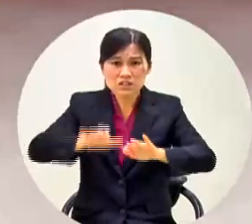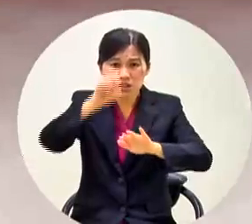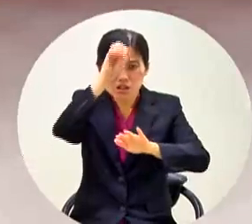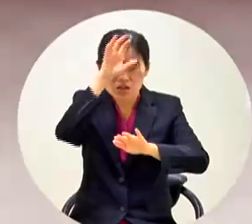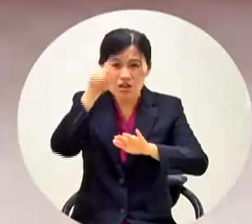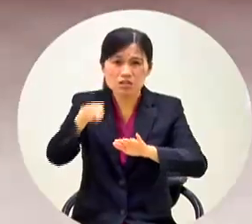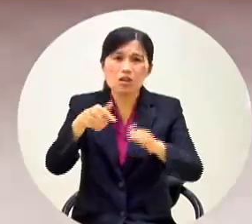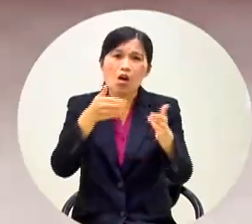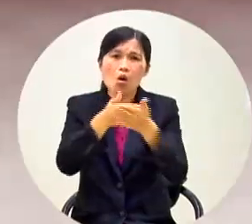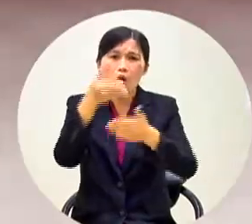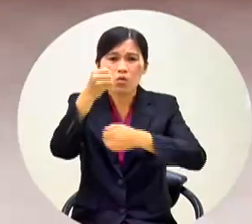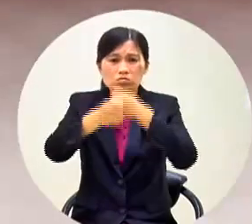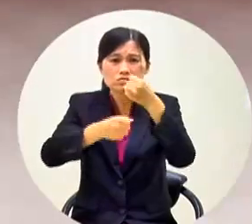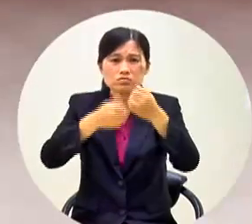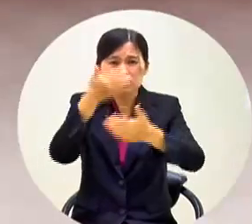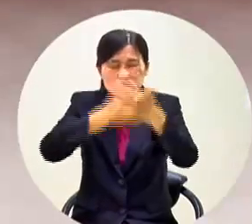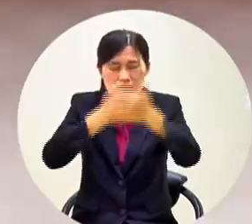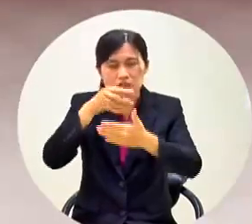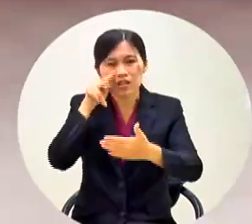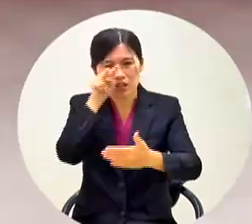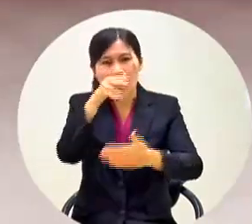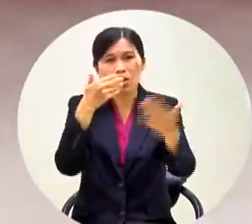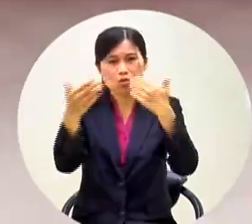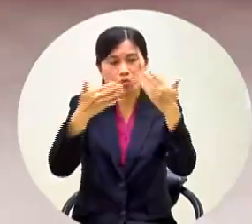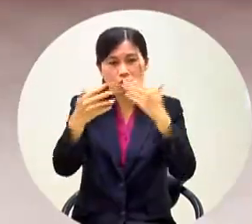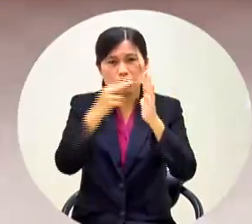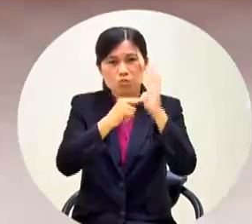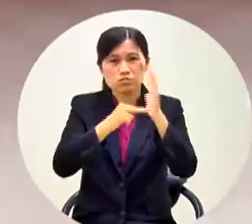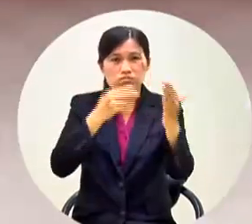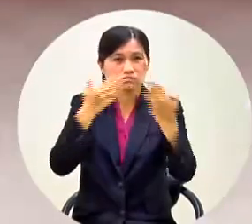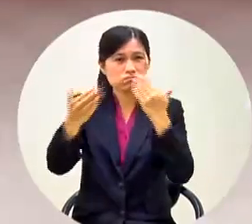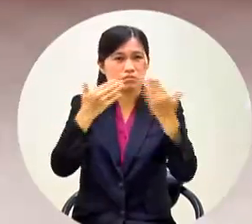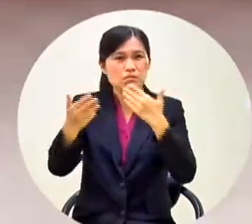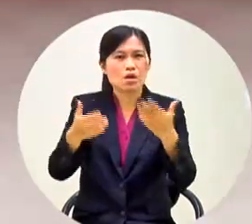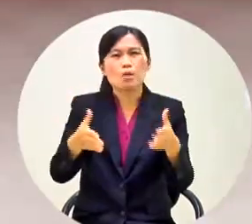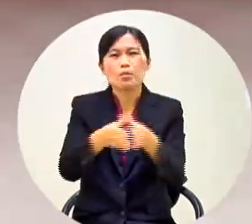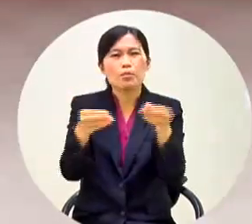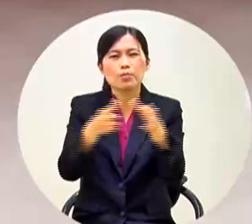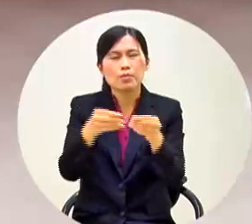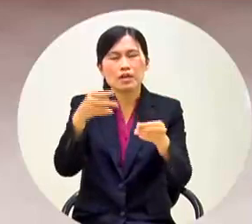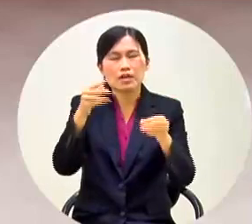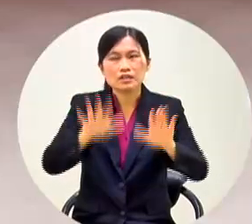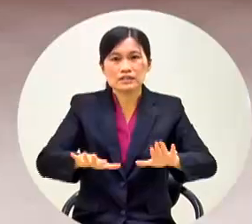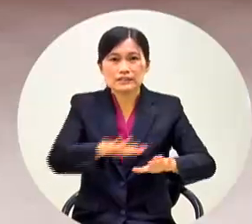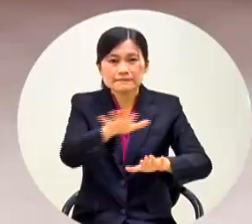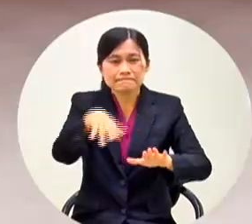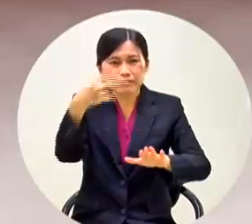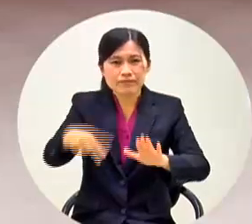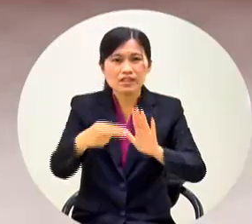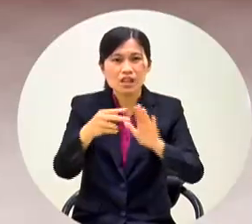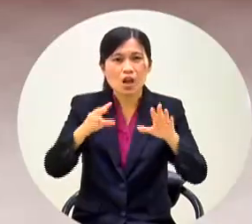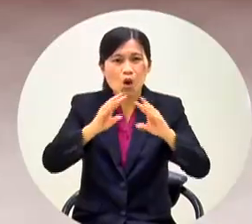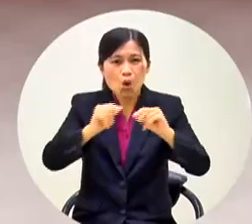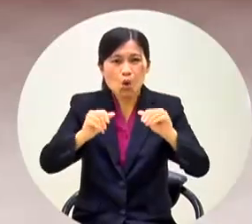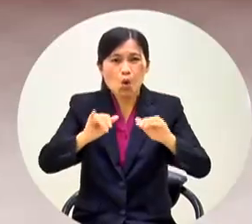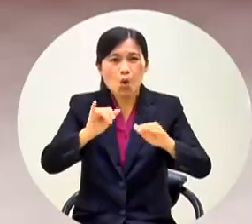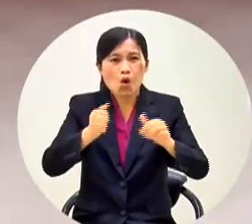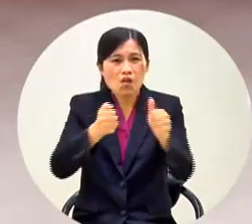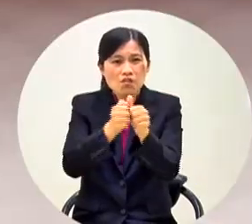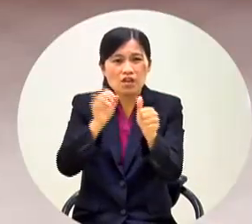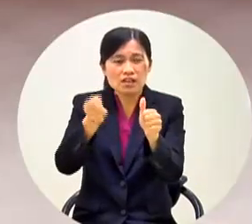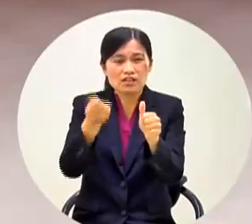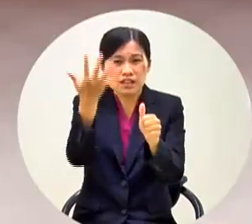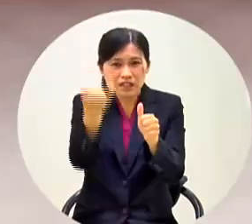清楚、说明白，也不必在这边现场再跟陆副议长来做争论。同样，动用警察